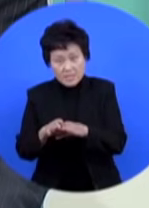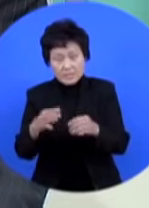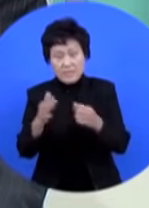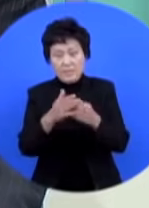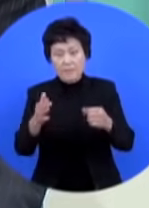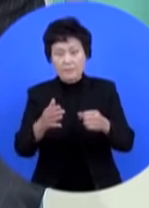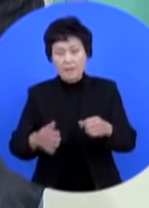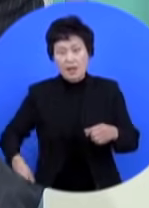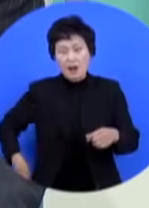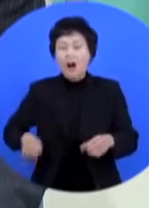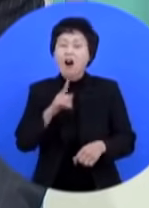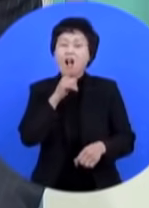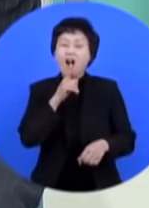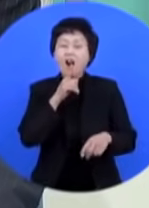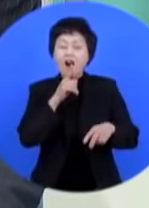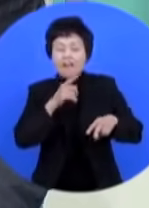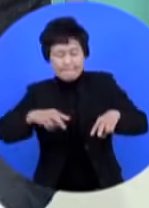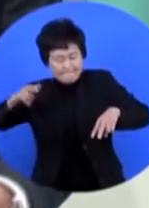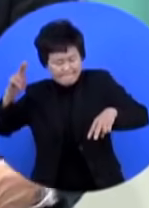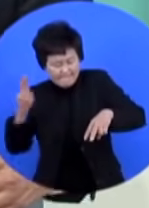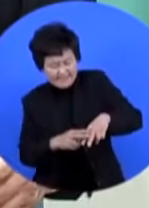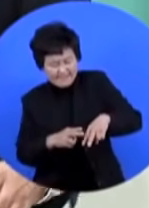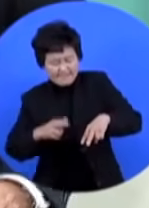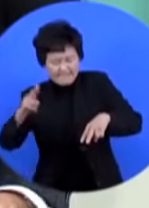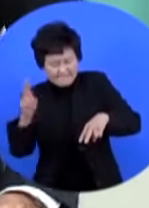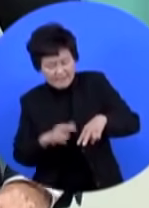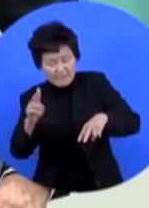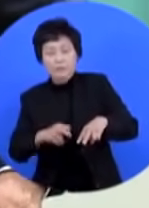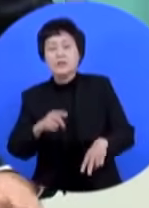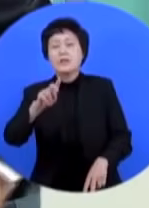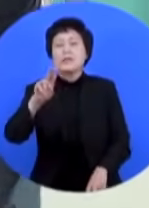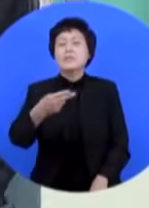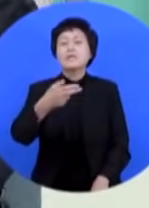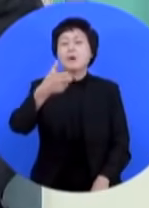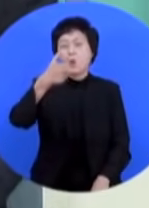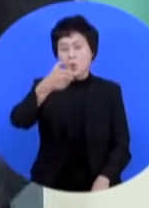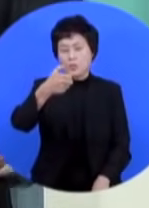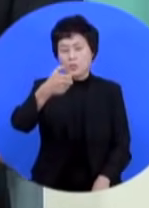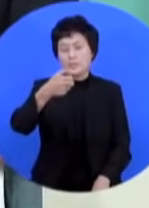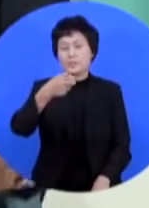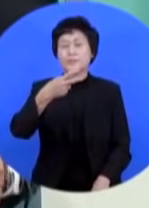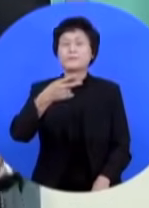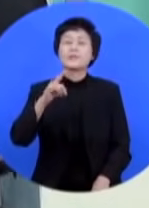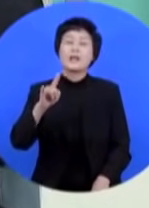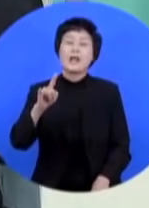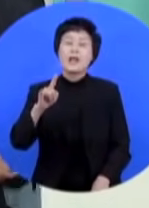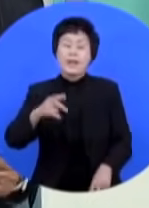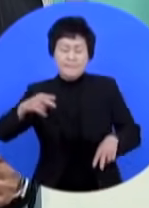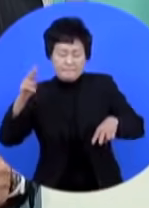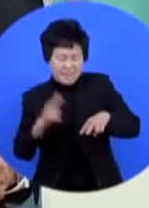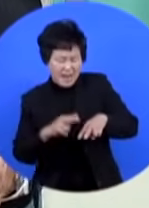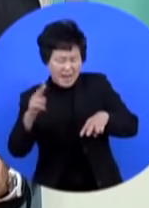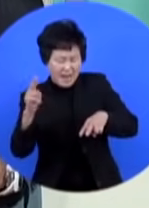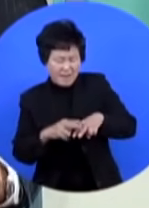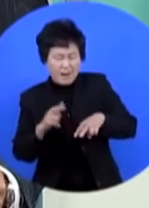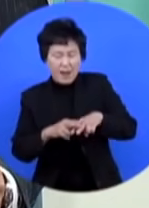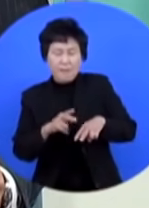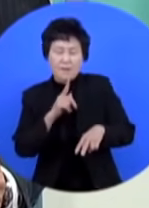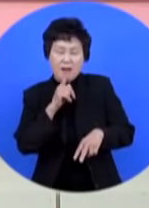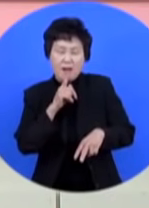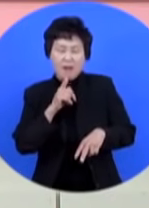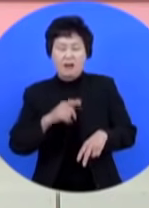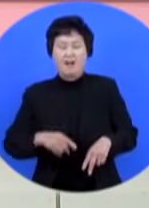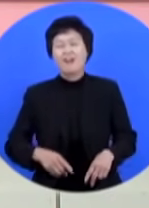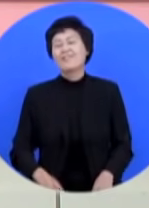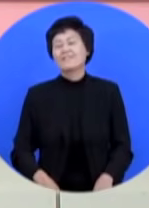예. 예. 250대를요? 예. 이거 권장도 이렇게는 안 때리지 않나요? 그런데